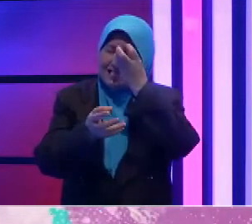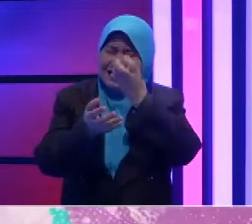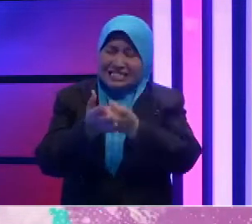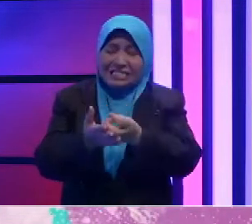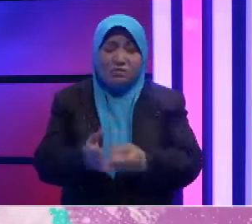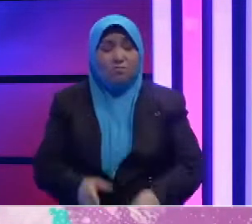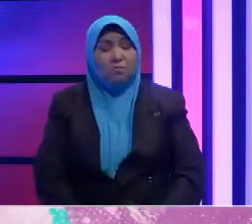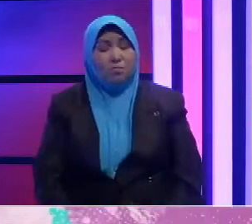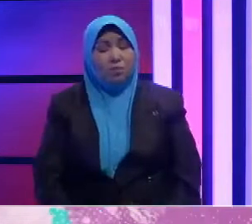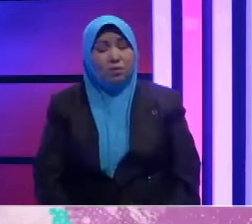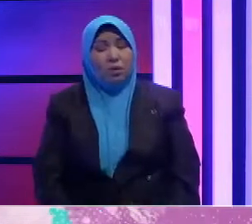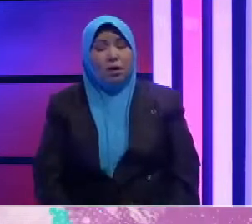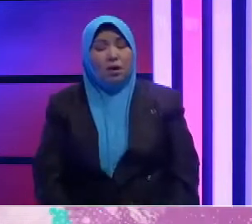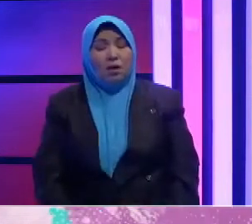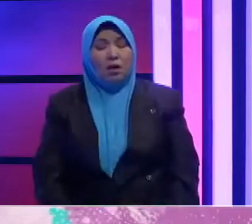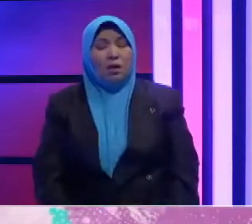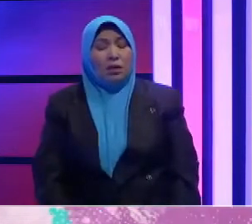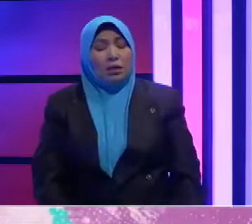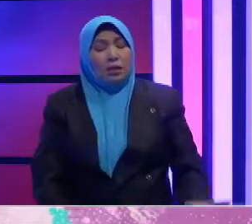تبصرون.